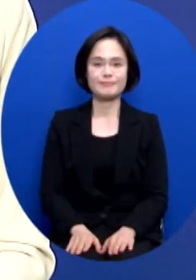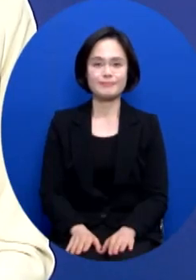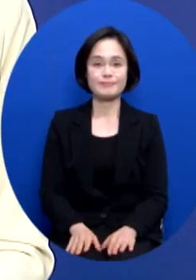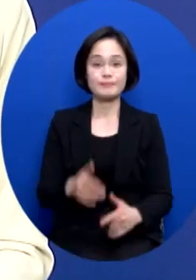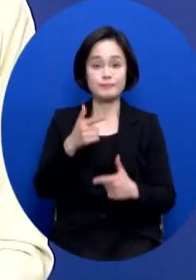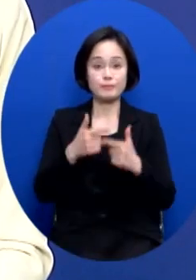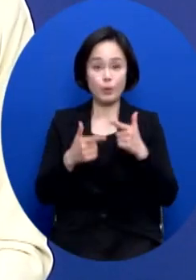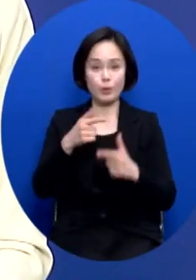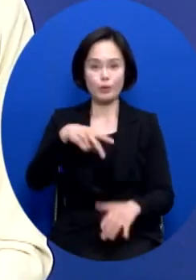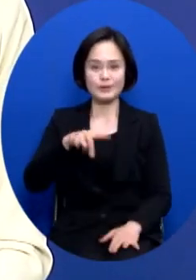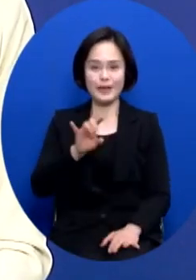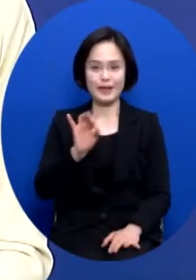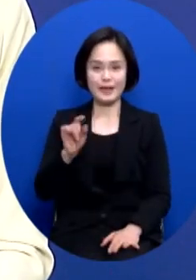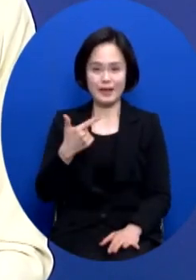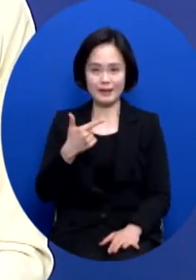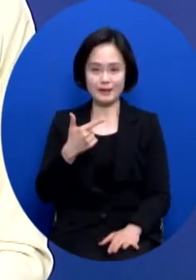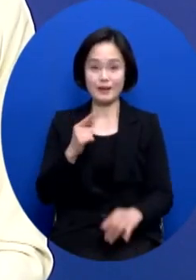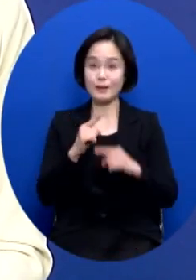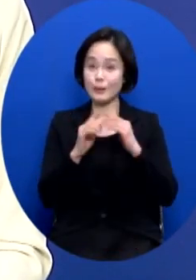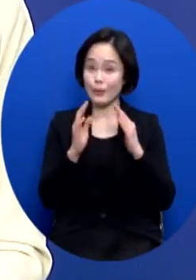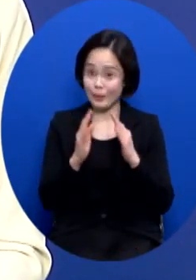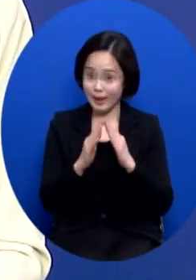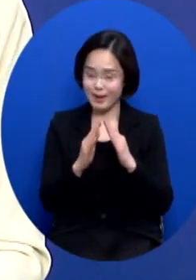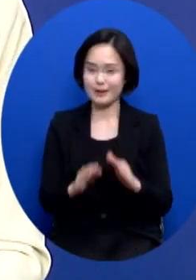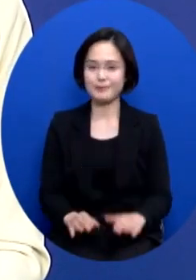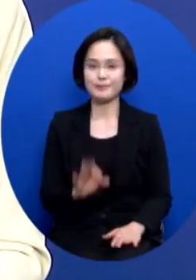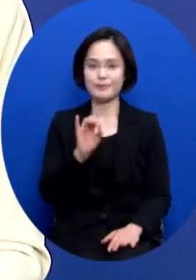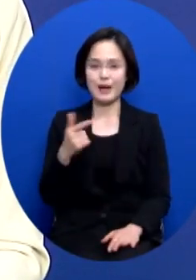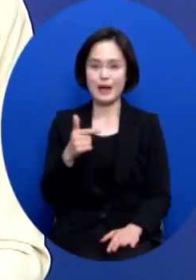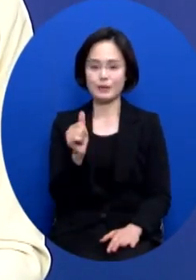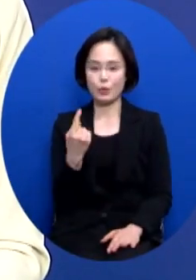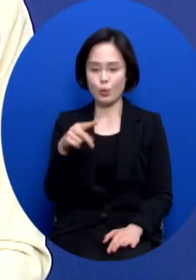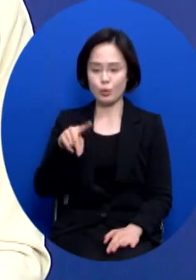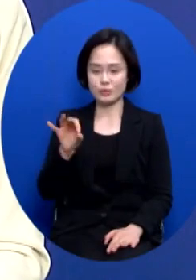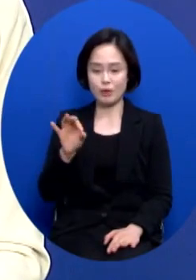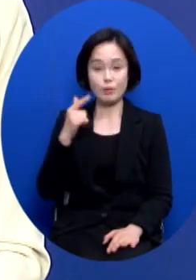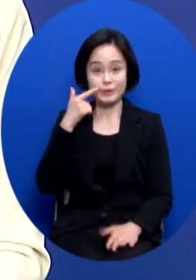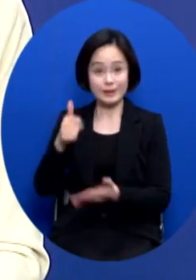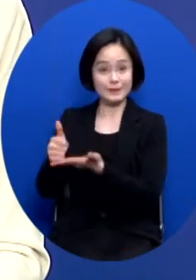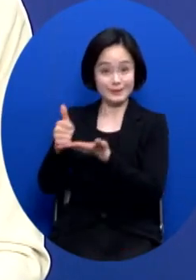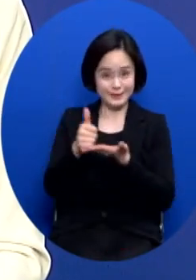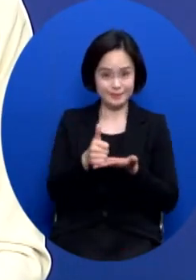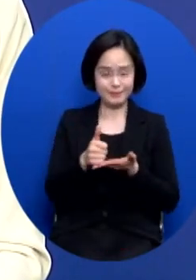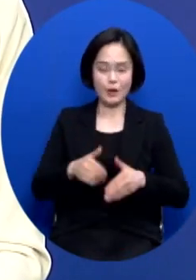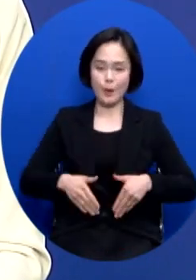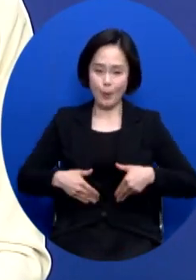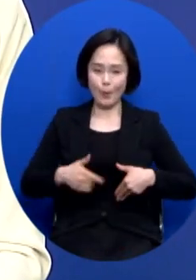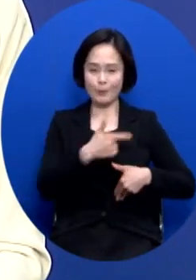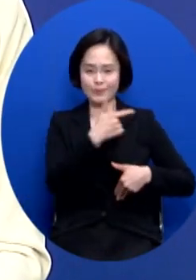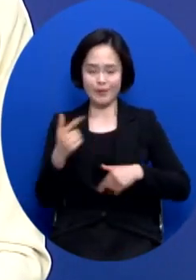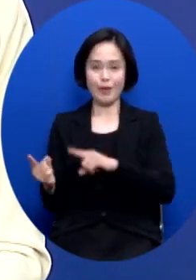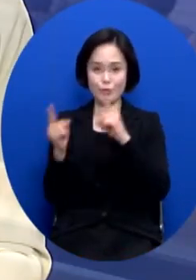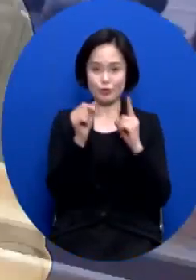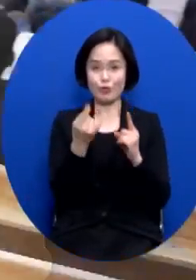목포 세안 교회는 물돌 교회 안호성 목사를 강사로 봄 대부흥 성회를